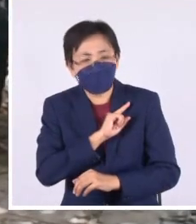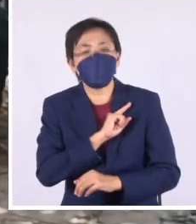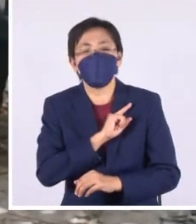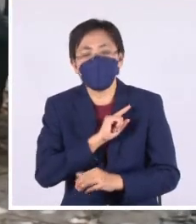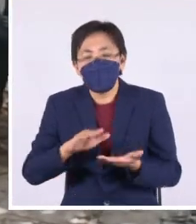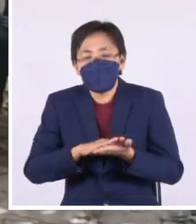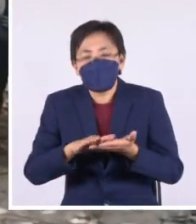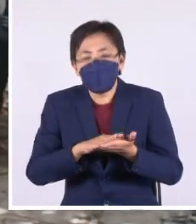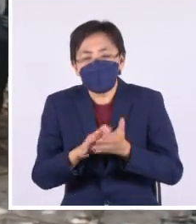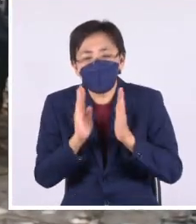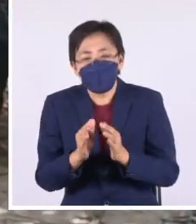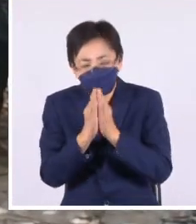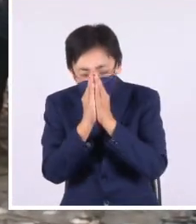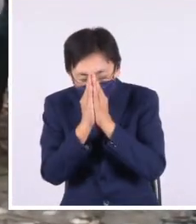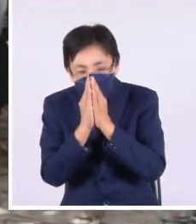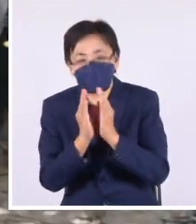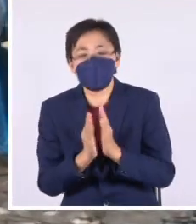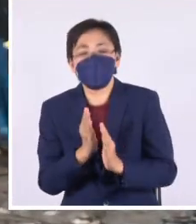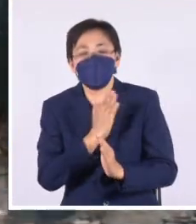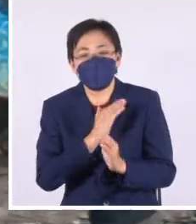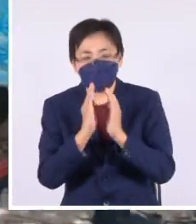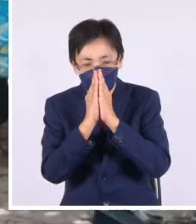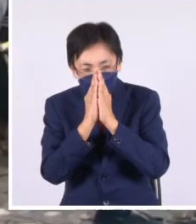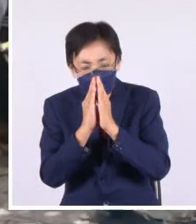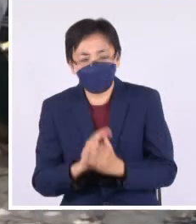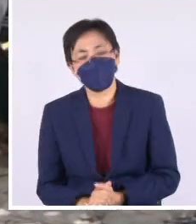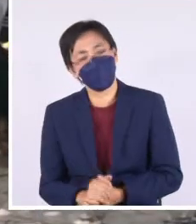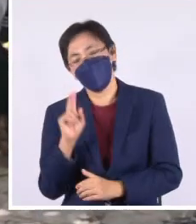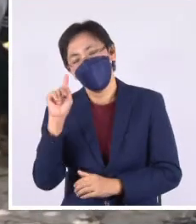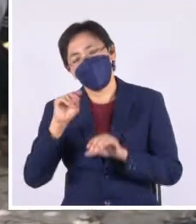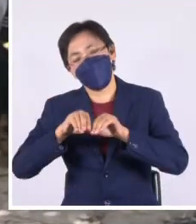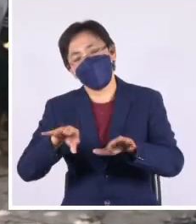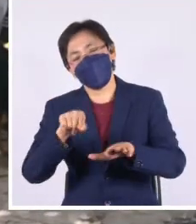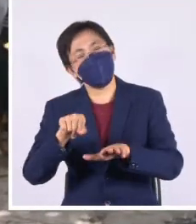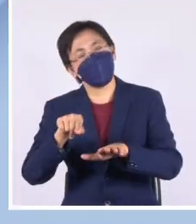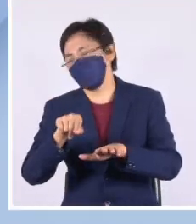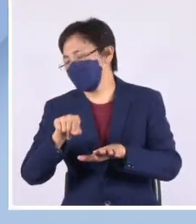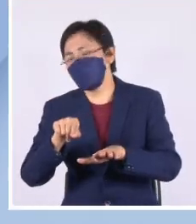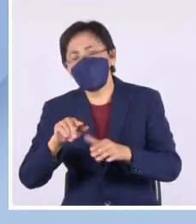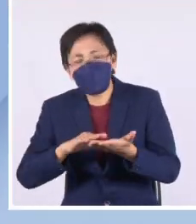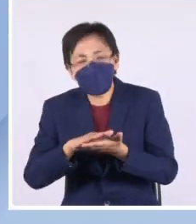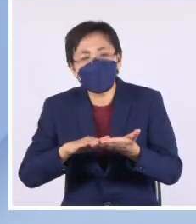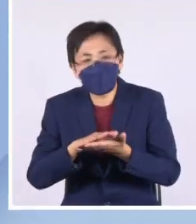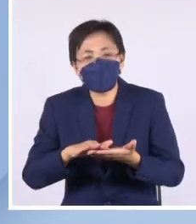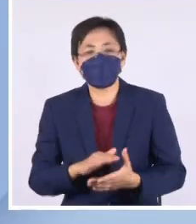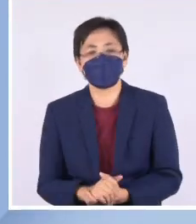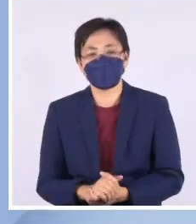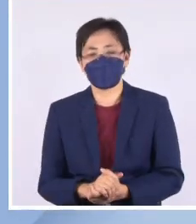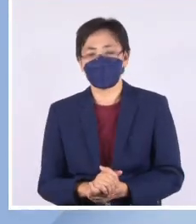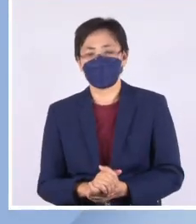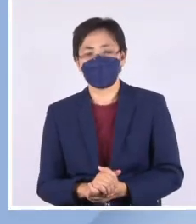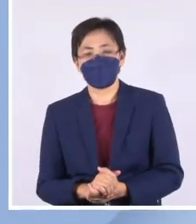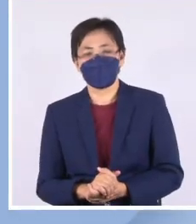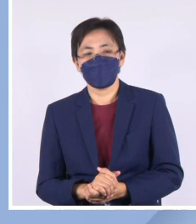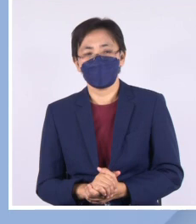ไปยังลูกศิษย์หลวงปู่ทุกท่านด้วยนะครับที่มีข่าวแล้วมีลักษณะแบบนี้เกิดขึ้นนะครับ นี่แหละค่ะน้ำตาคล